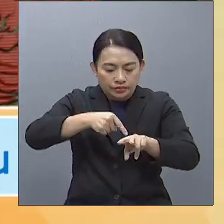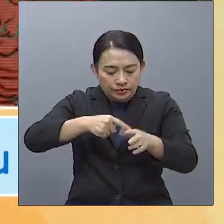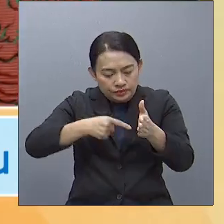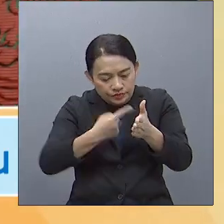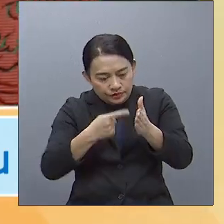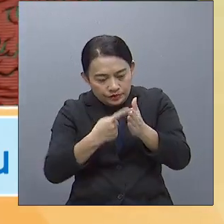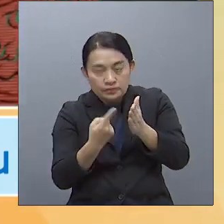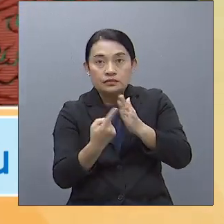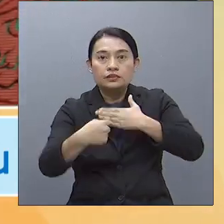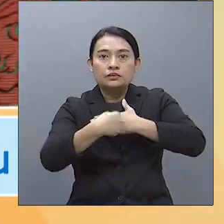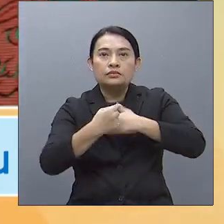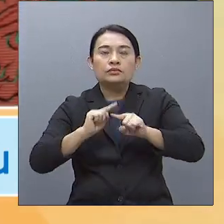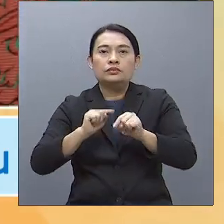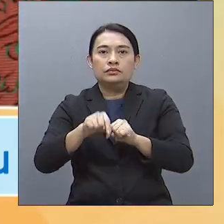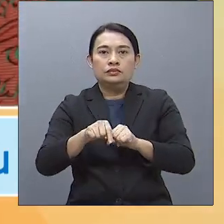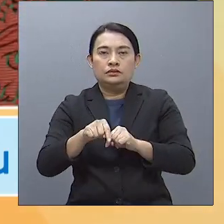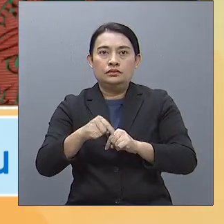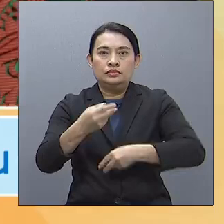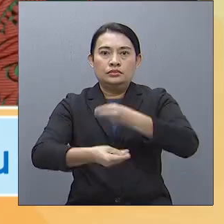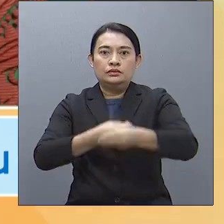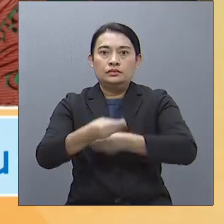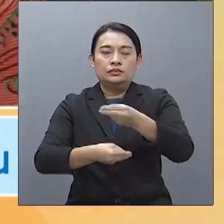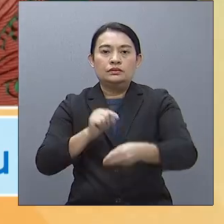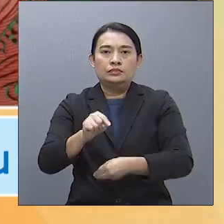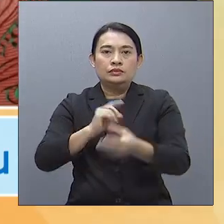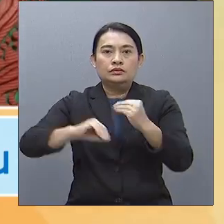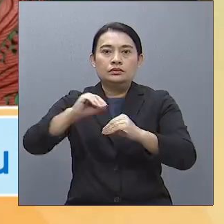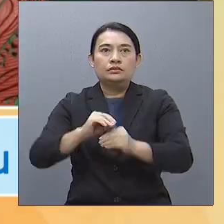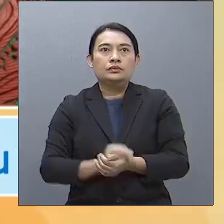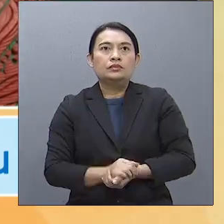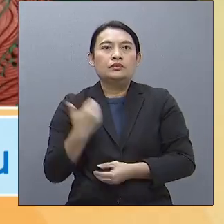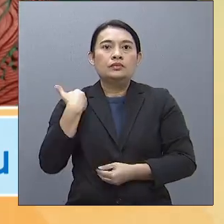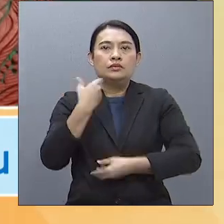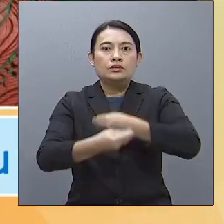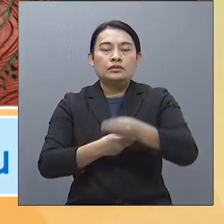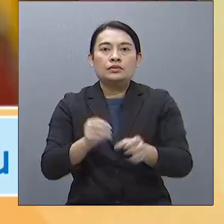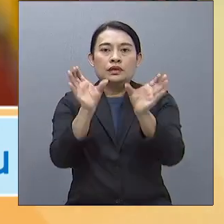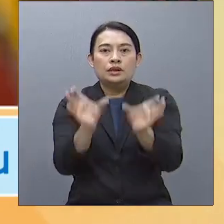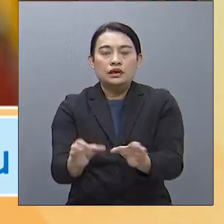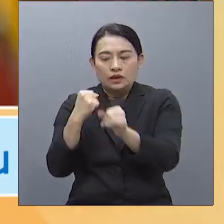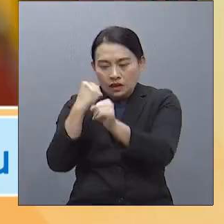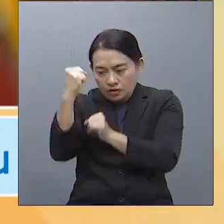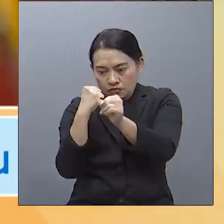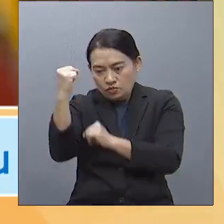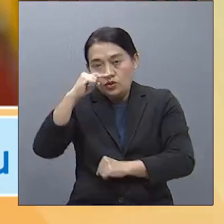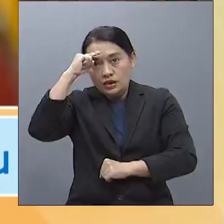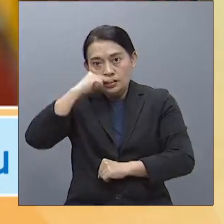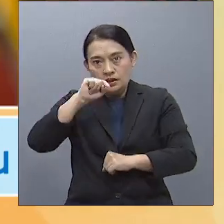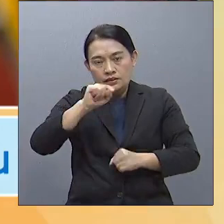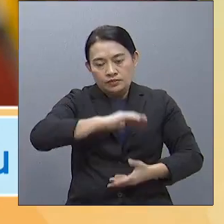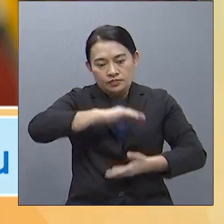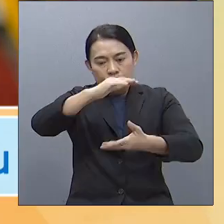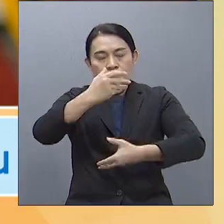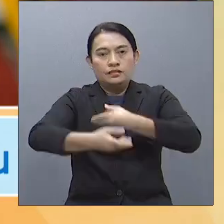ได้อีกจริงๆเคยเห็นบางคนเขาขายกางเกงมวยไทยน ะ เขาบอกเขาไปอยู่ต่างประเทศแล้วเขาอยากมีรายได้เขาเอากางเกงมวยไทยซื้อจากบ้านเราเนี่ยแหละไปขายบนแพลตฟอร์มออนไล